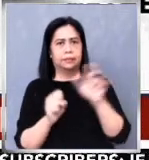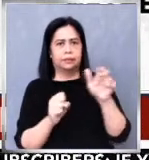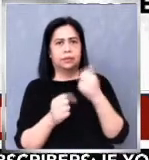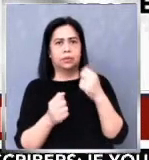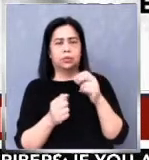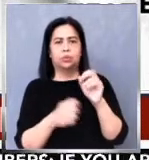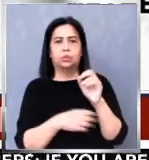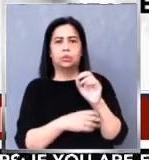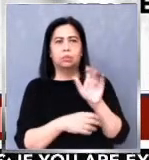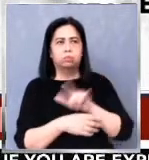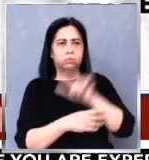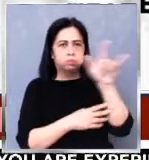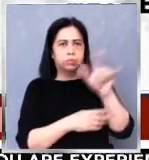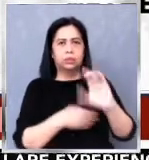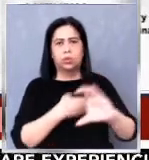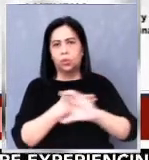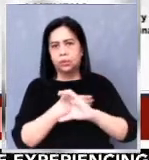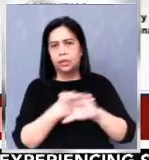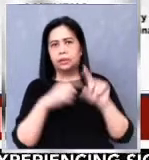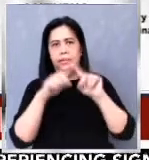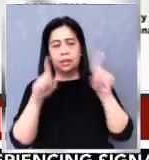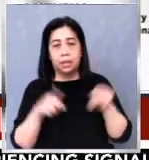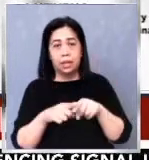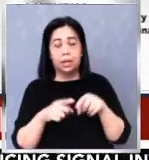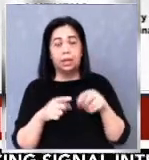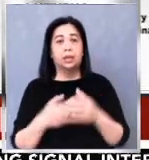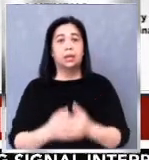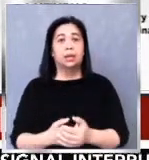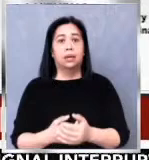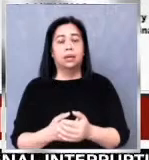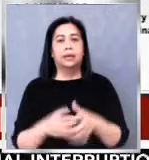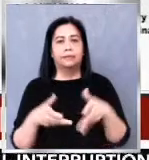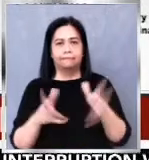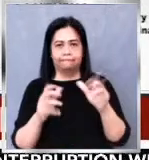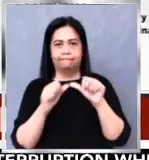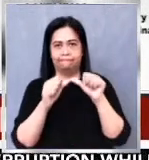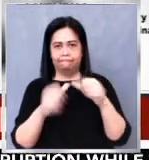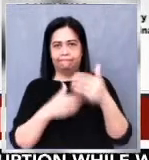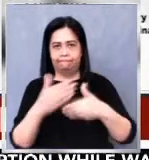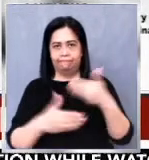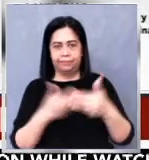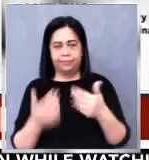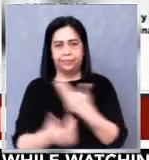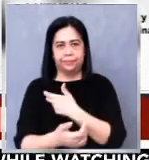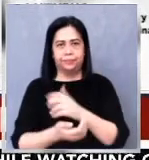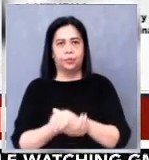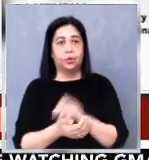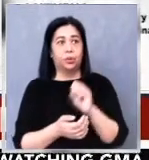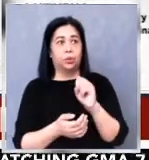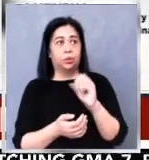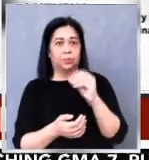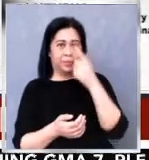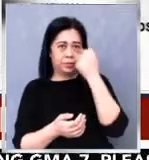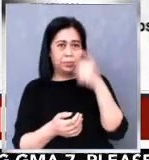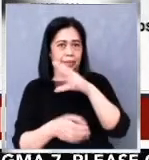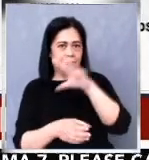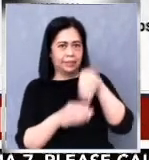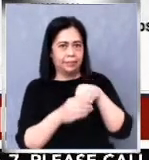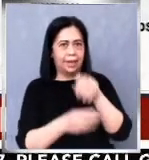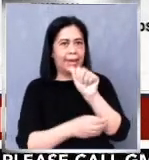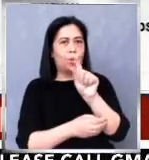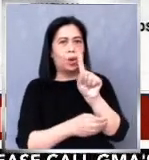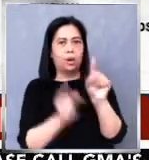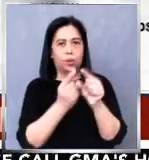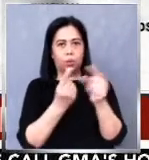at kontrata, ito po ay ipinagpapatuloy na. So, dahil po sila ay pasok sa pagiging A1, being the